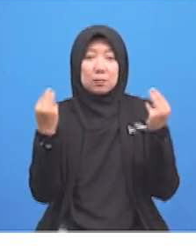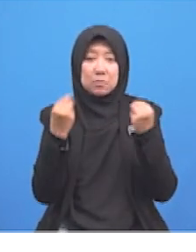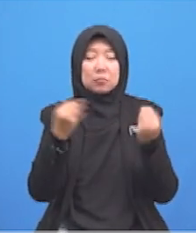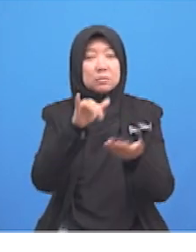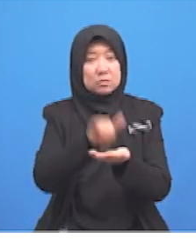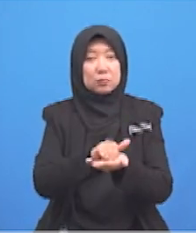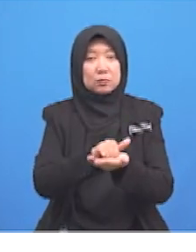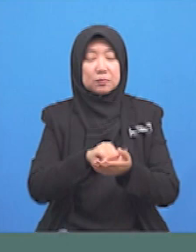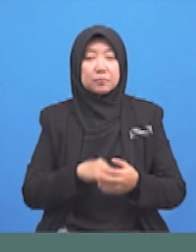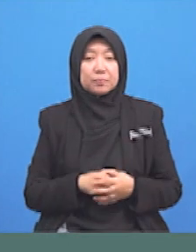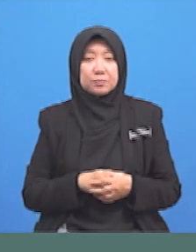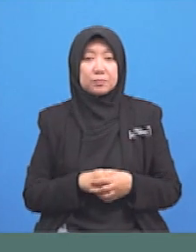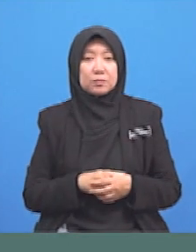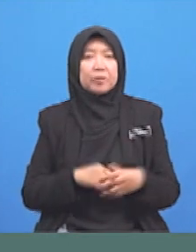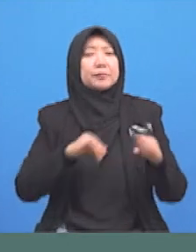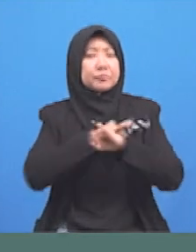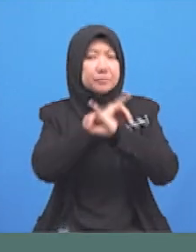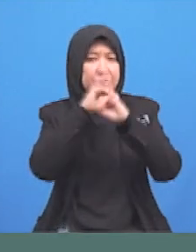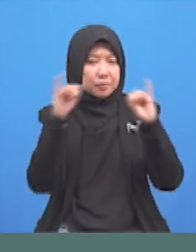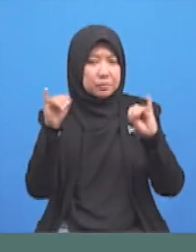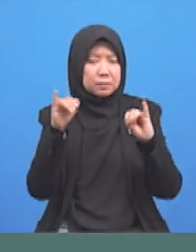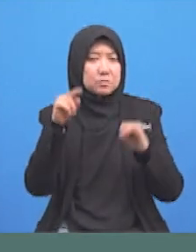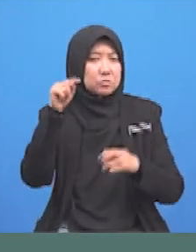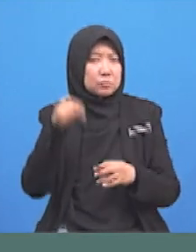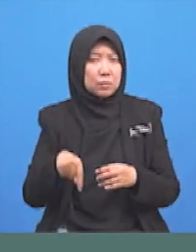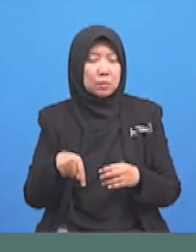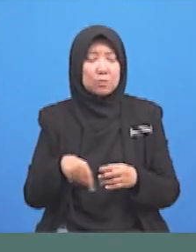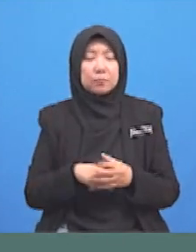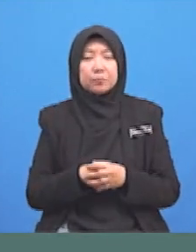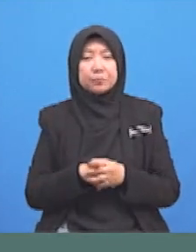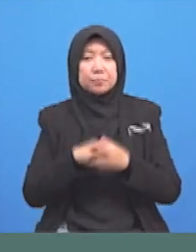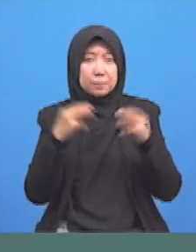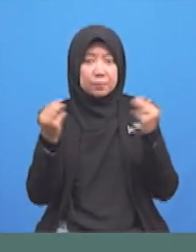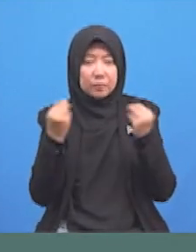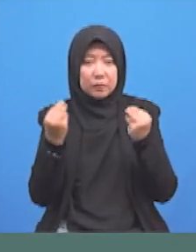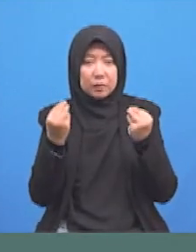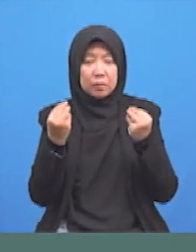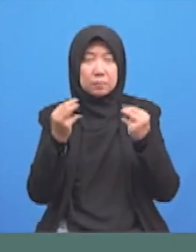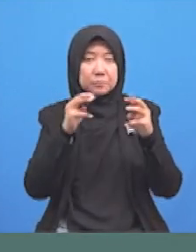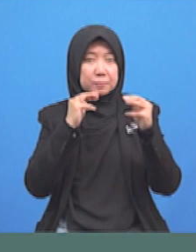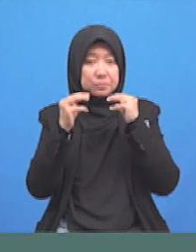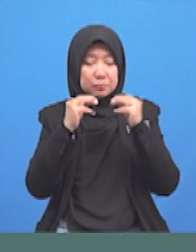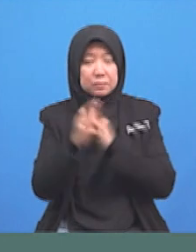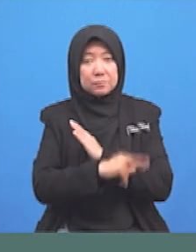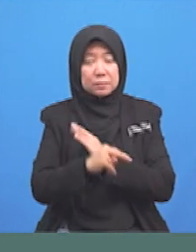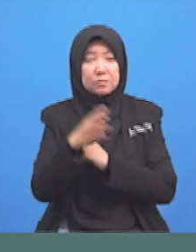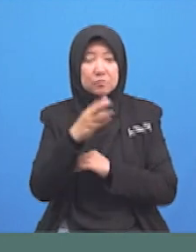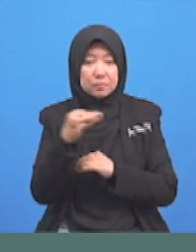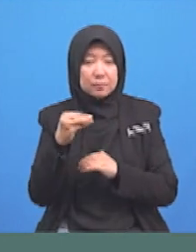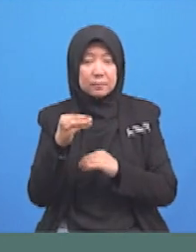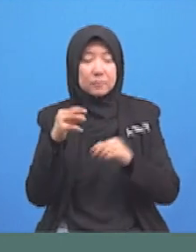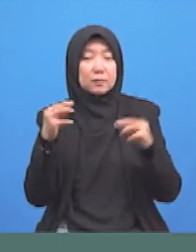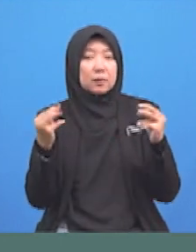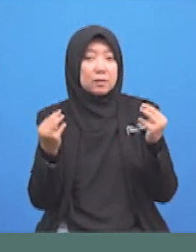tersebut. Jelaslah di sini bahawa Majlis Mesyuarat Negeri dan Majlis Mesyuarat